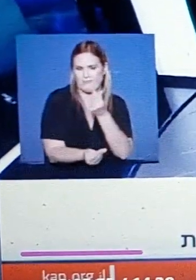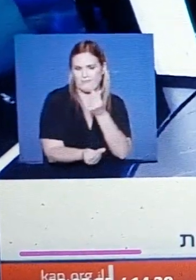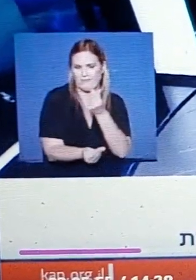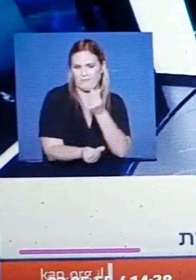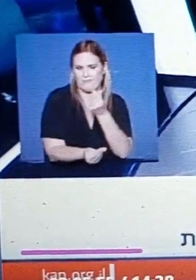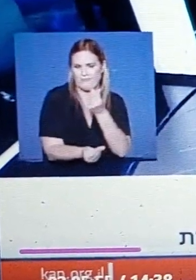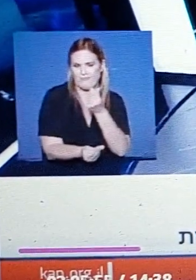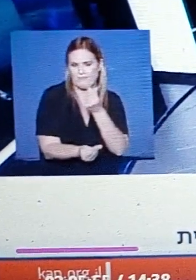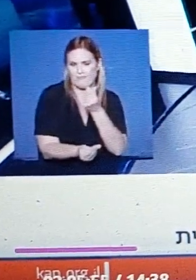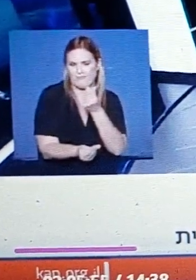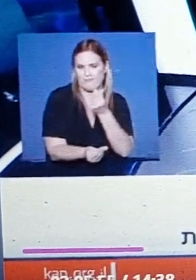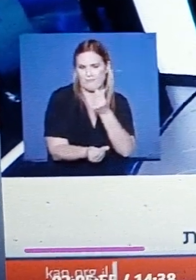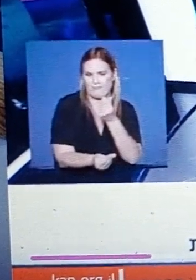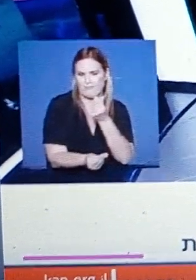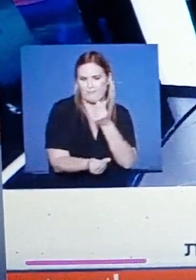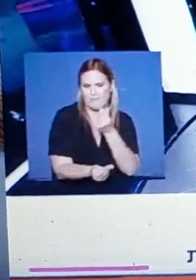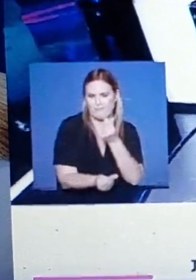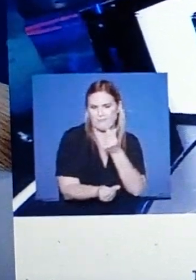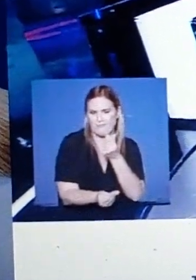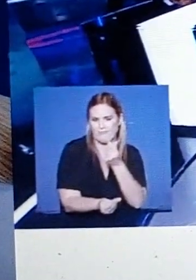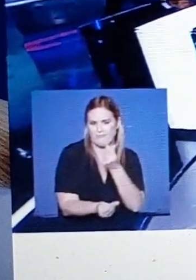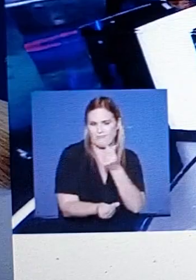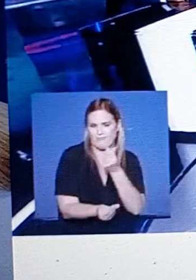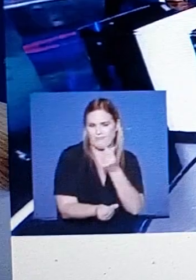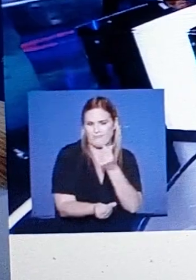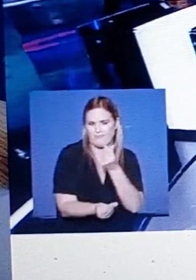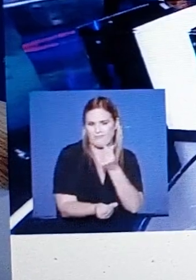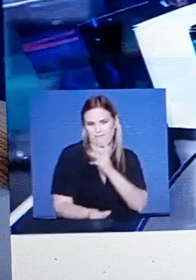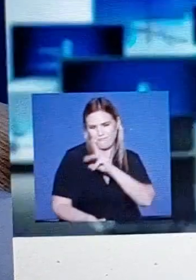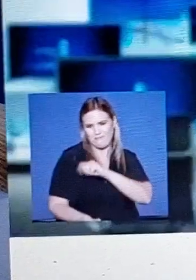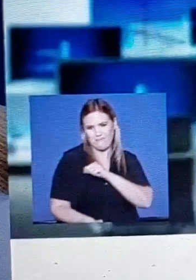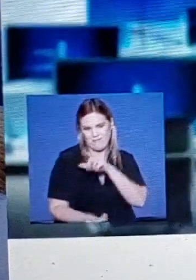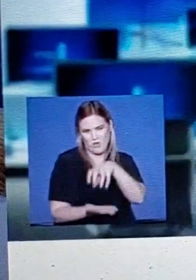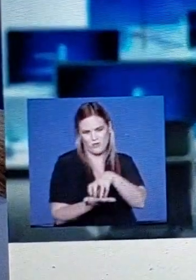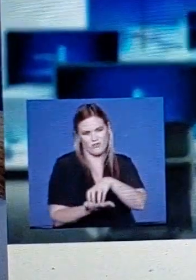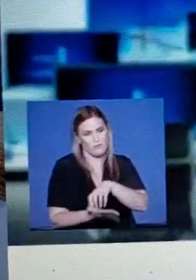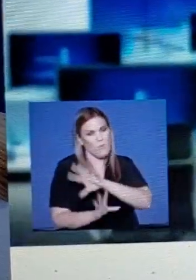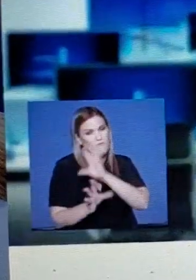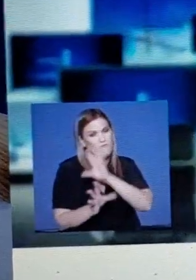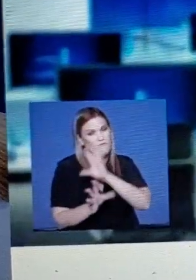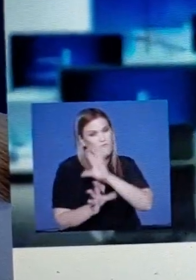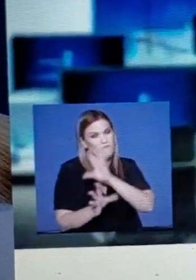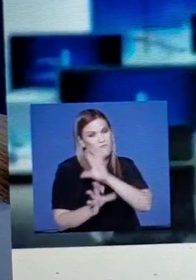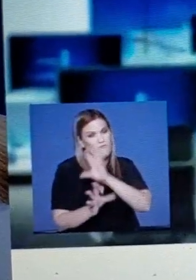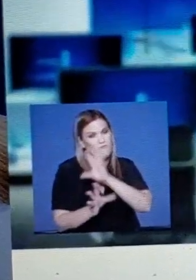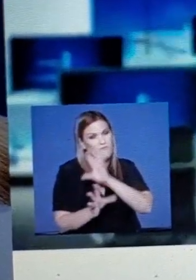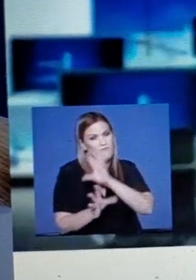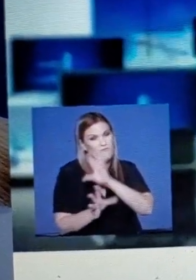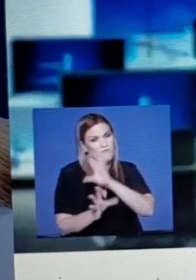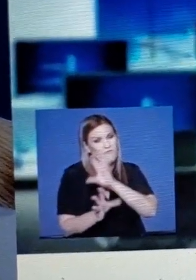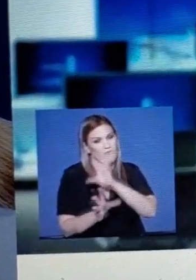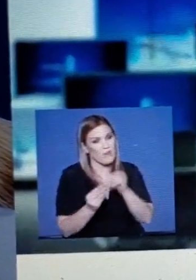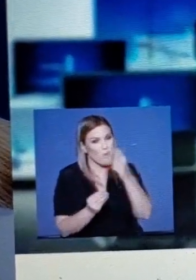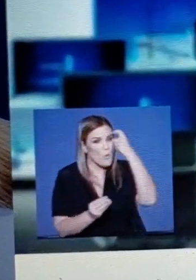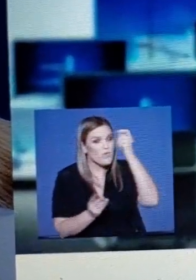à l'autorité palestinienne, et d'une façon générale, ils sont très inquiets de la situation sur le